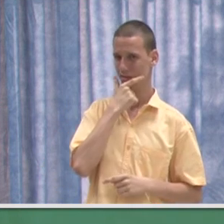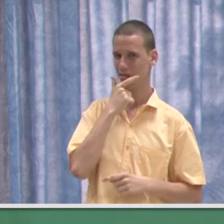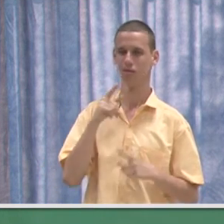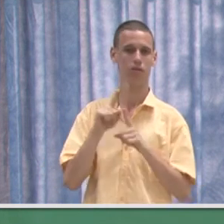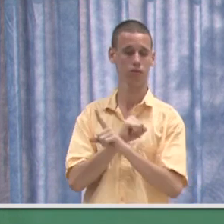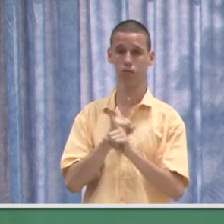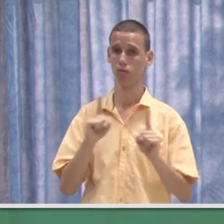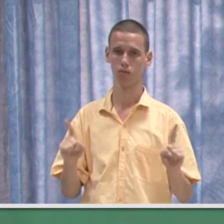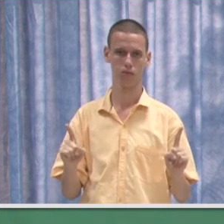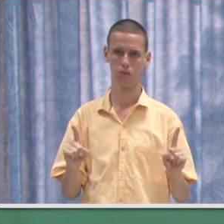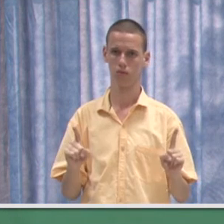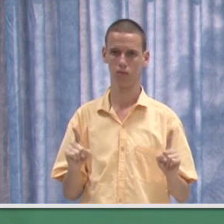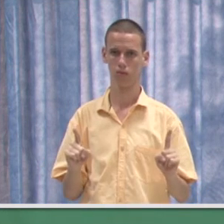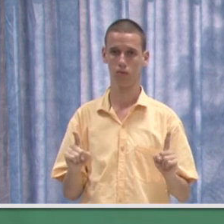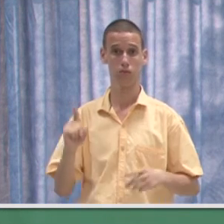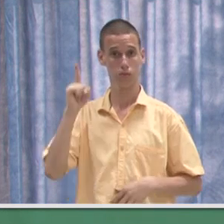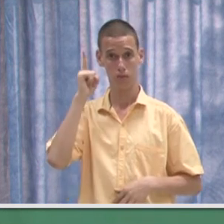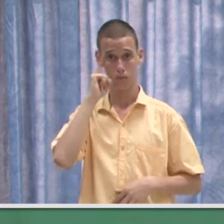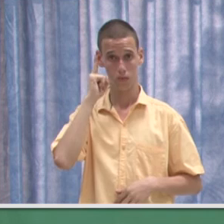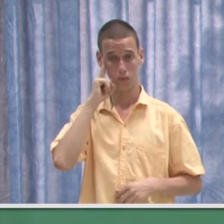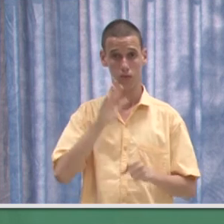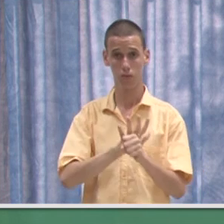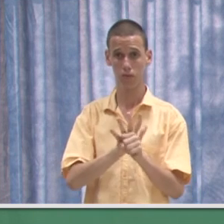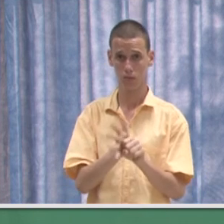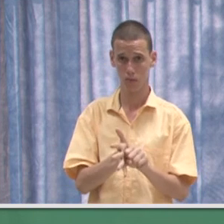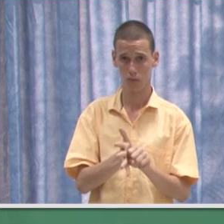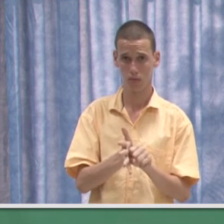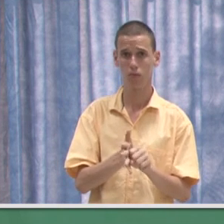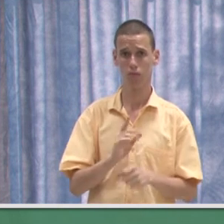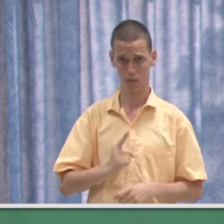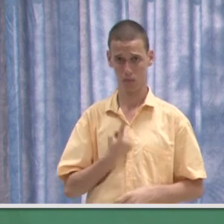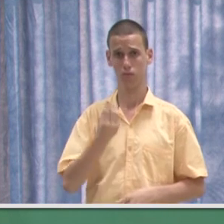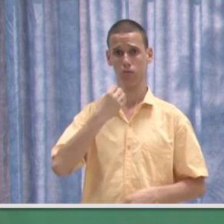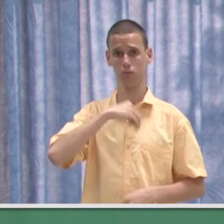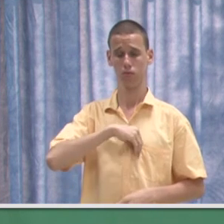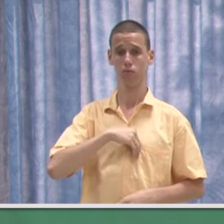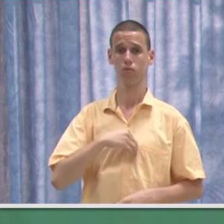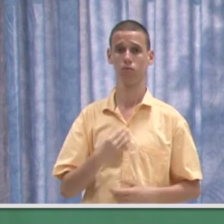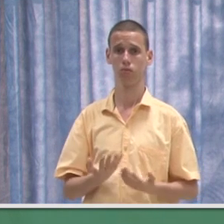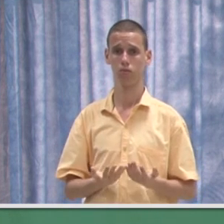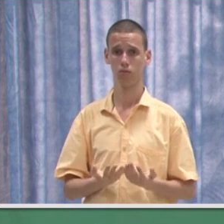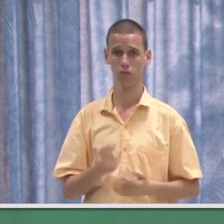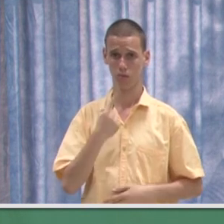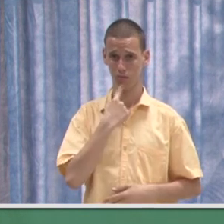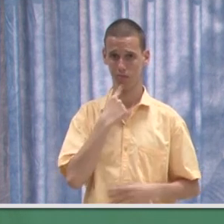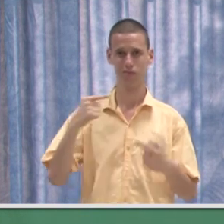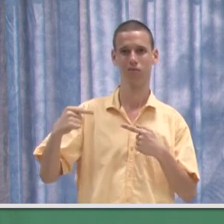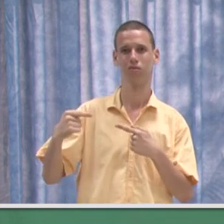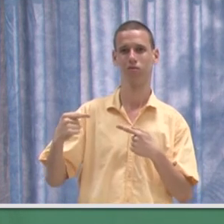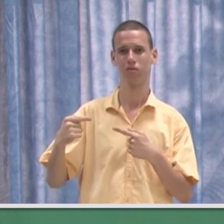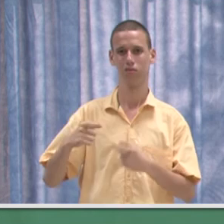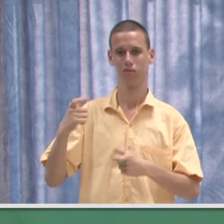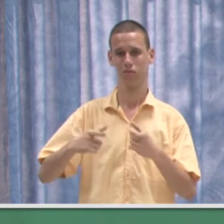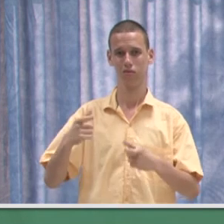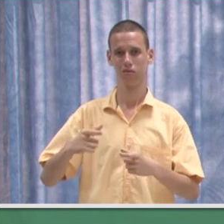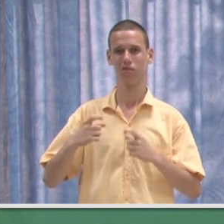n'est pas demandé ça. Si on nous traite d'autres pareils humains, à cause d'y affecter bon, du monde en quantité. Il n'y a